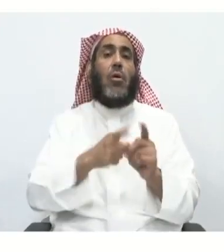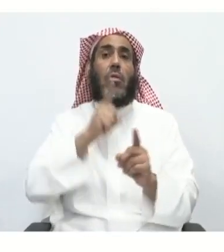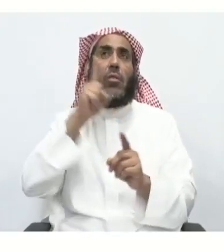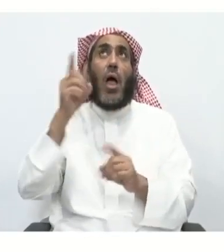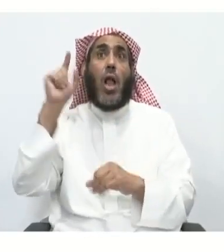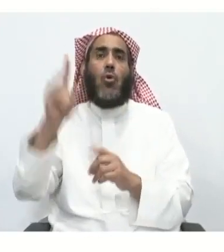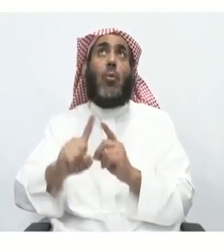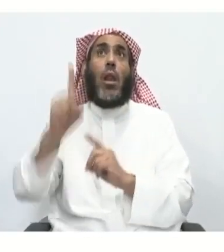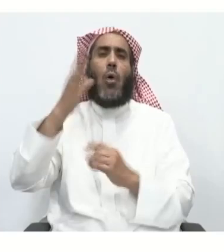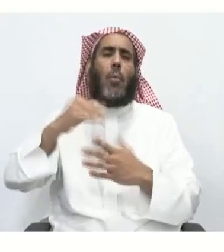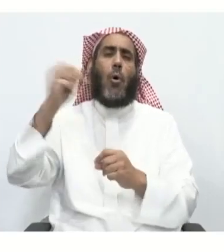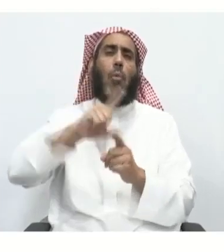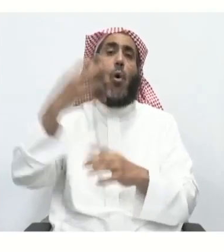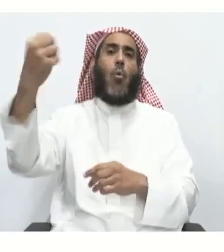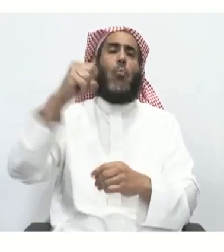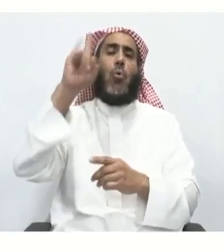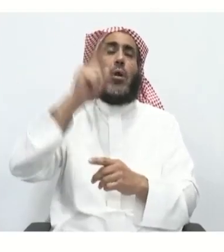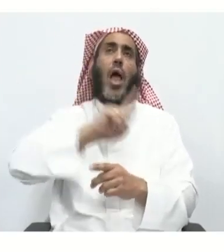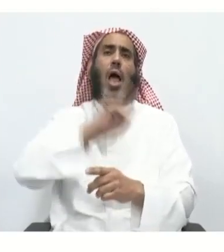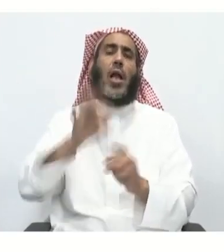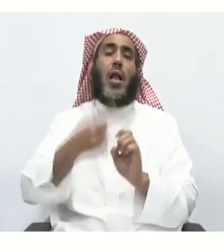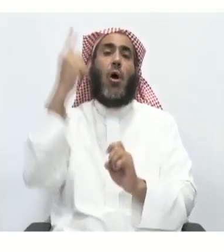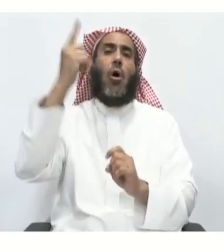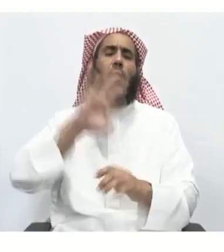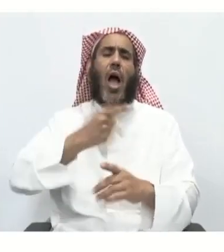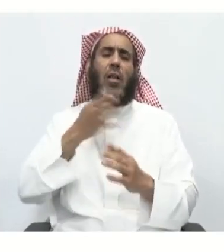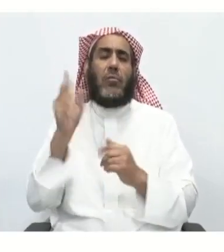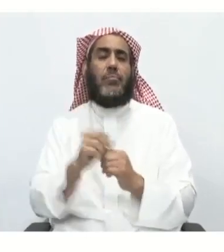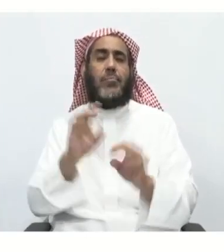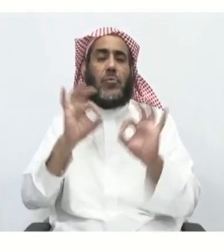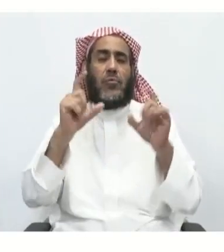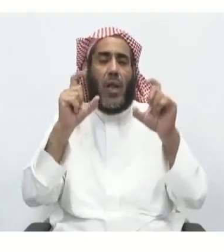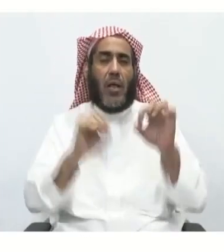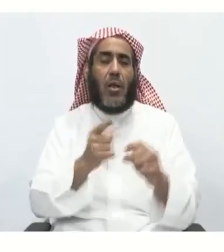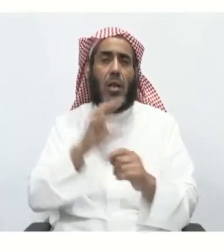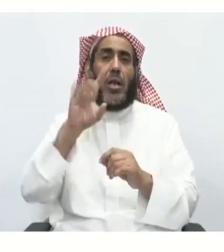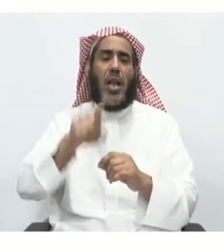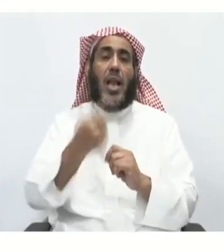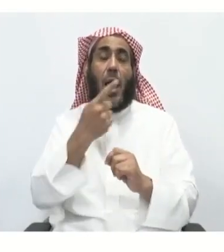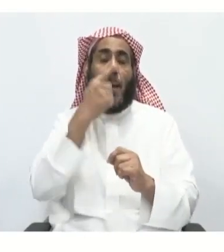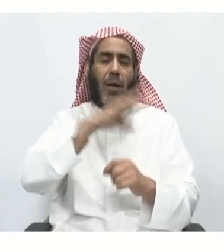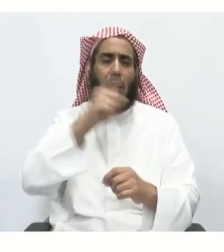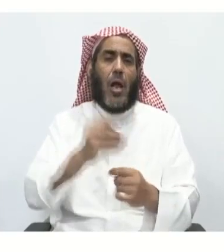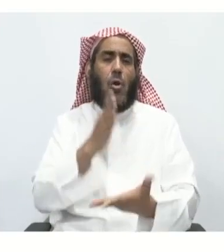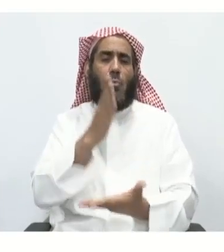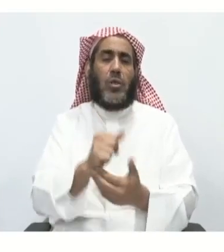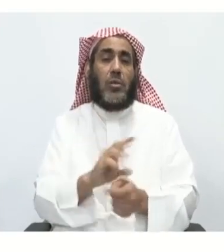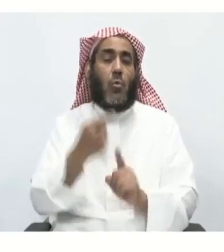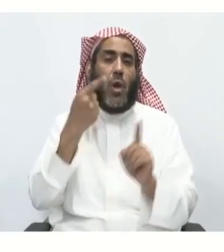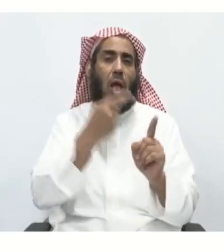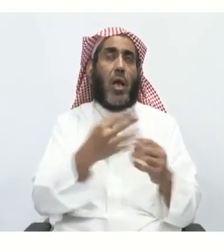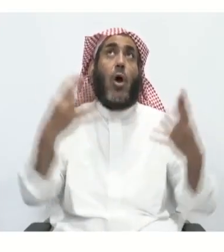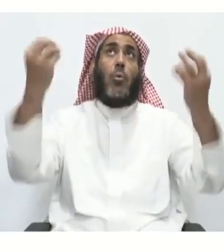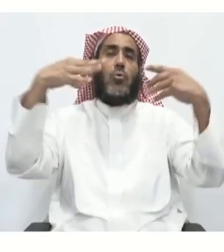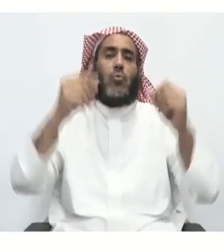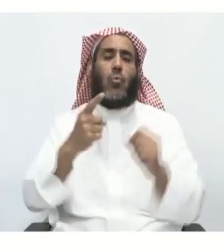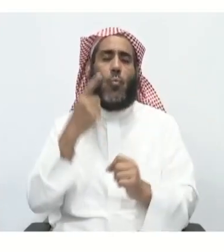الله ربكم له الملك لا اله الا هو فانا تصرفون وايضا قال ت تعال الا عباد الله المخلصين اولئك لهم رزق